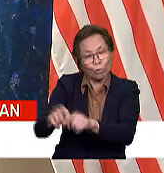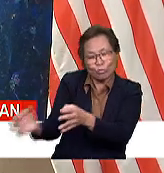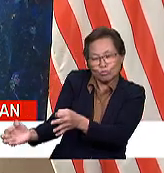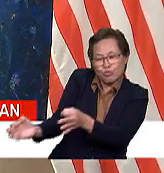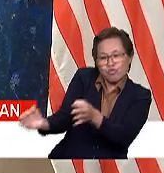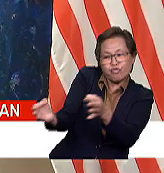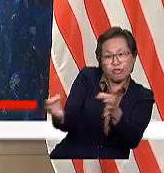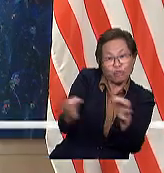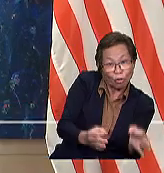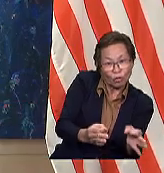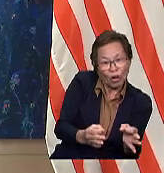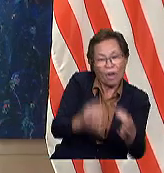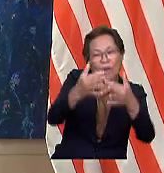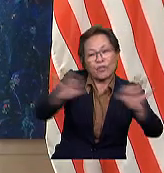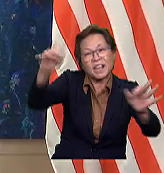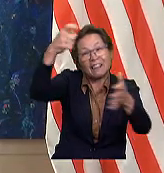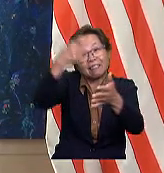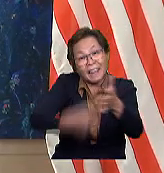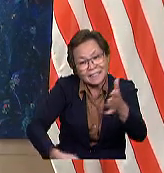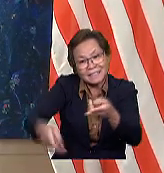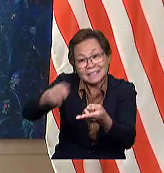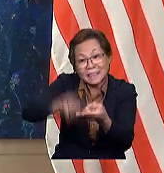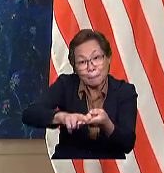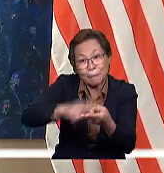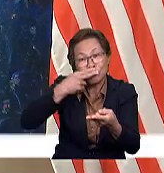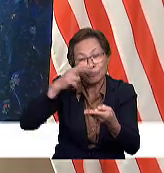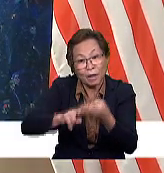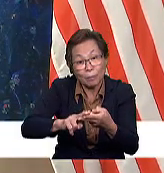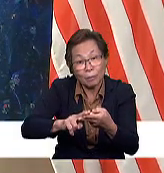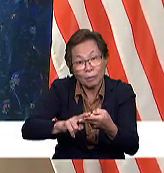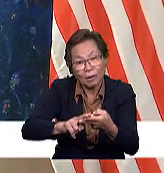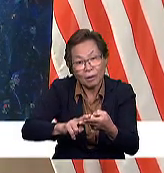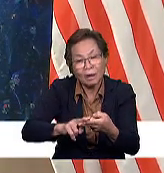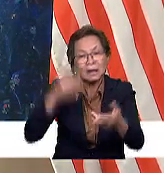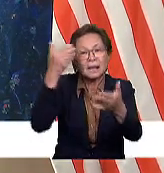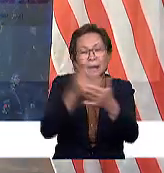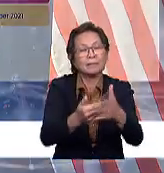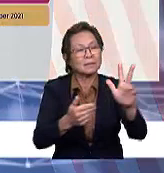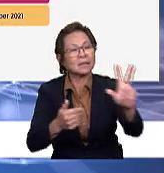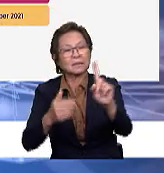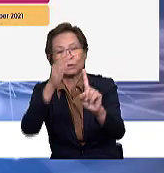melanjutkan pengecualian Duty step out posisi tersebut sehingga